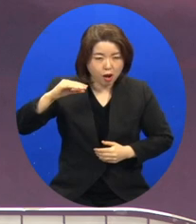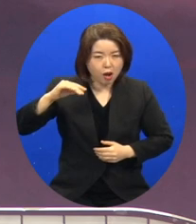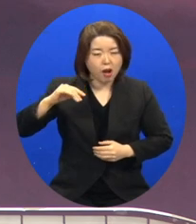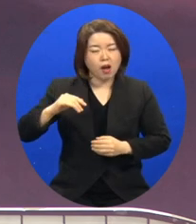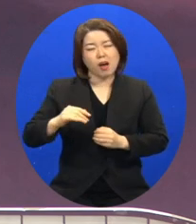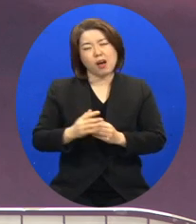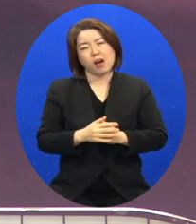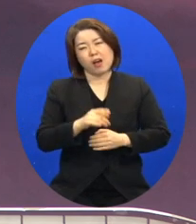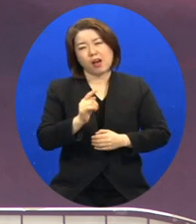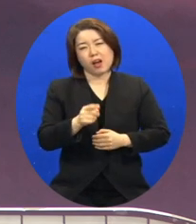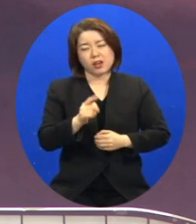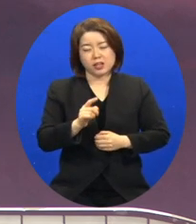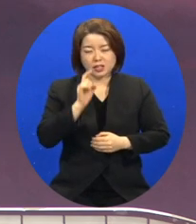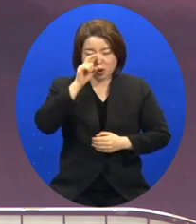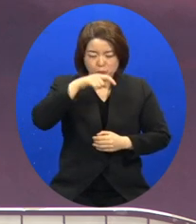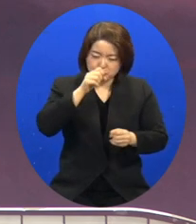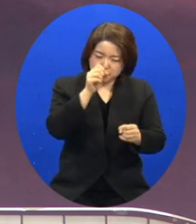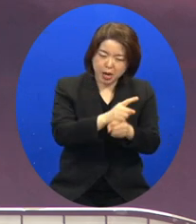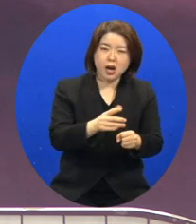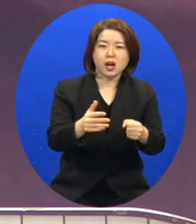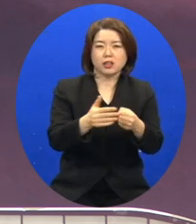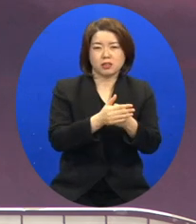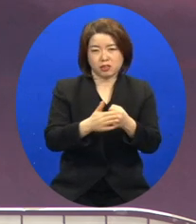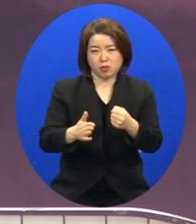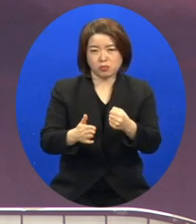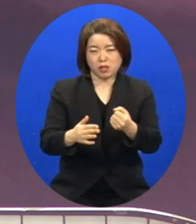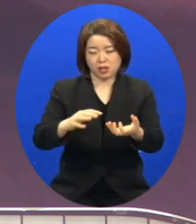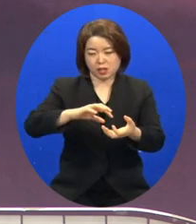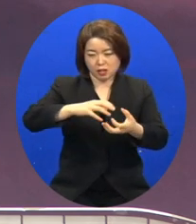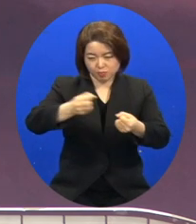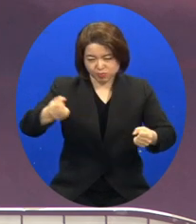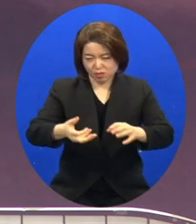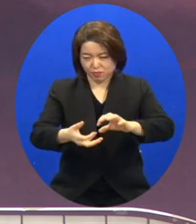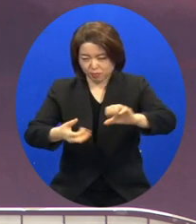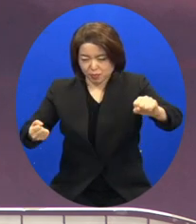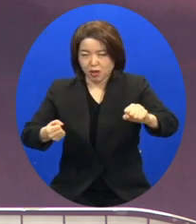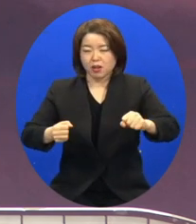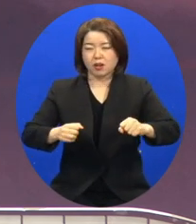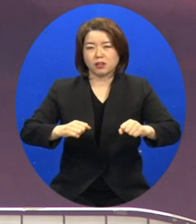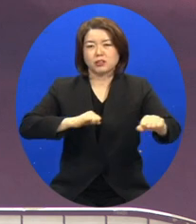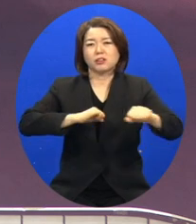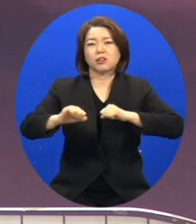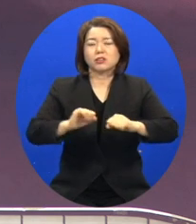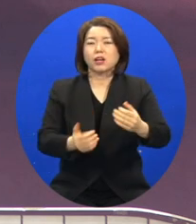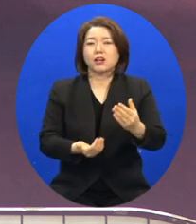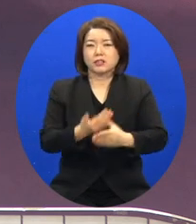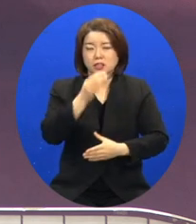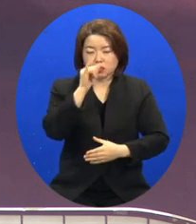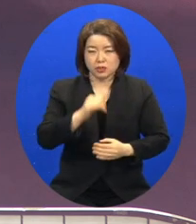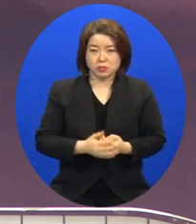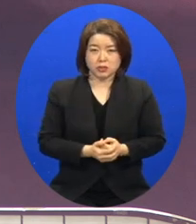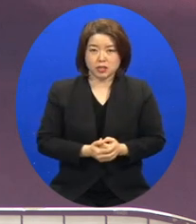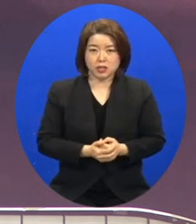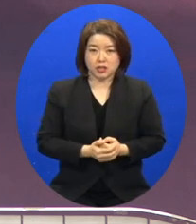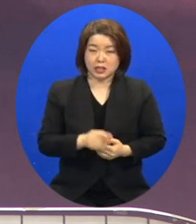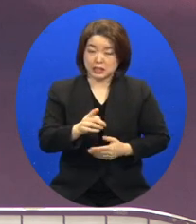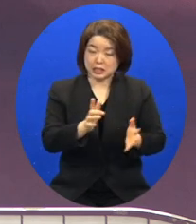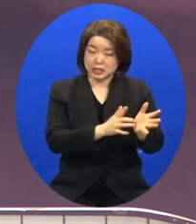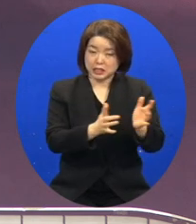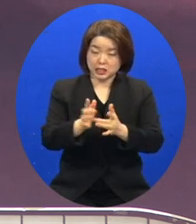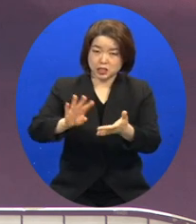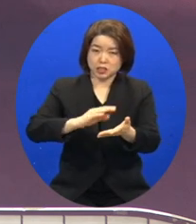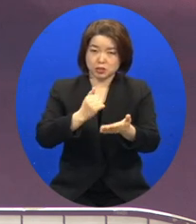다 타락한 본성에 의해서 분열의 역사 드린 거죠 그게 예수 그리스도의 교회 안에